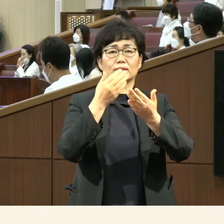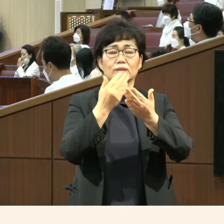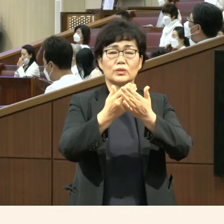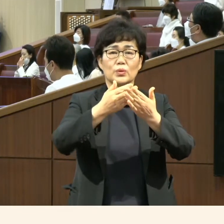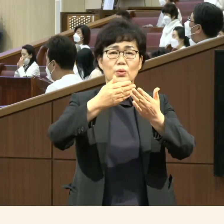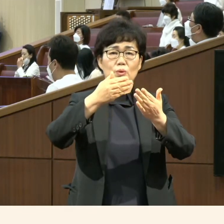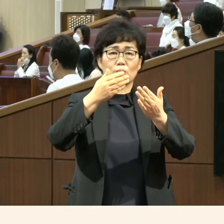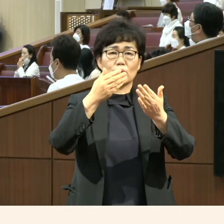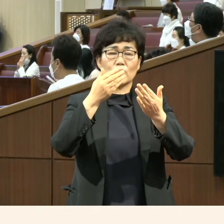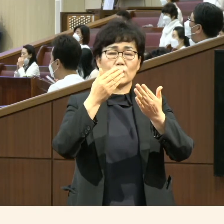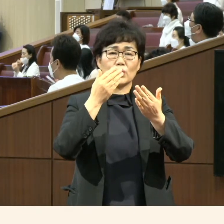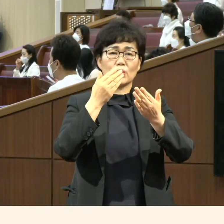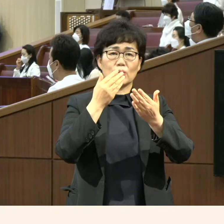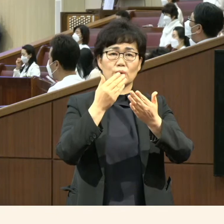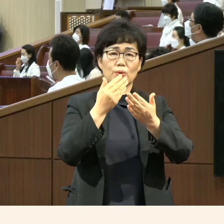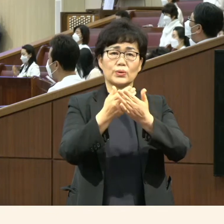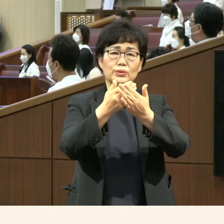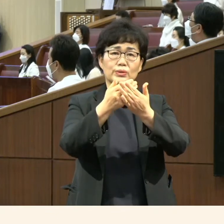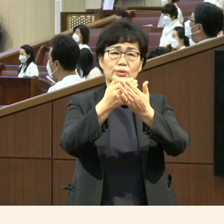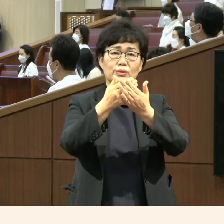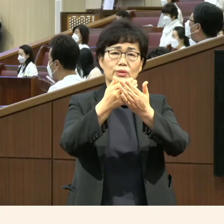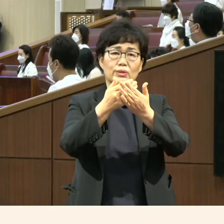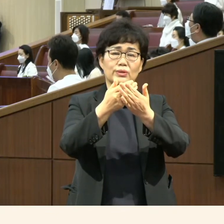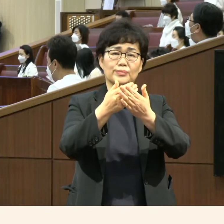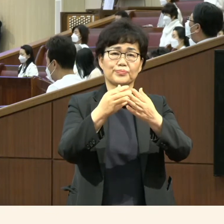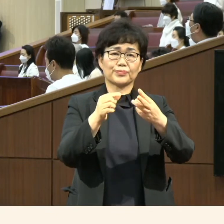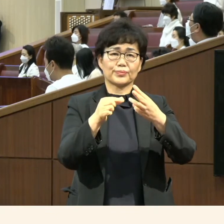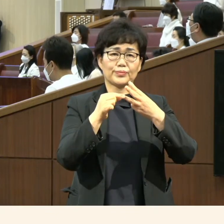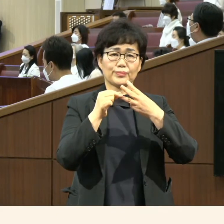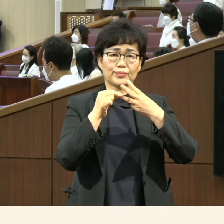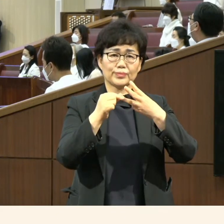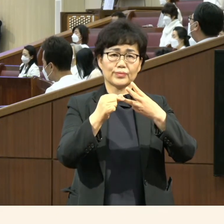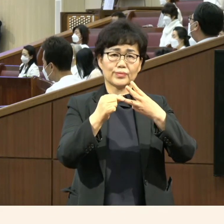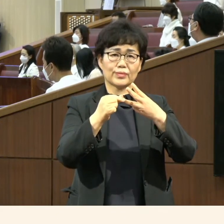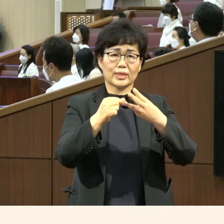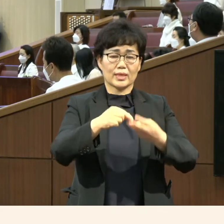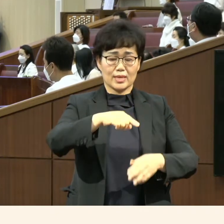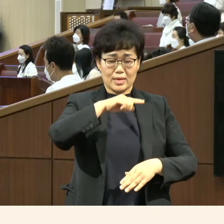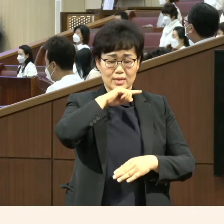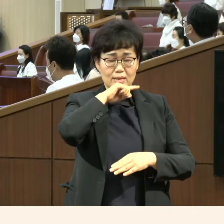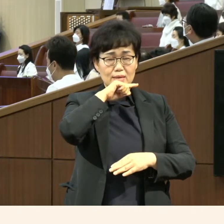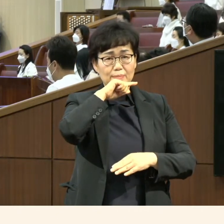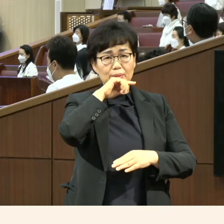주님을 묵상하며 찬양하겠습니다. 피와 같이 붉은 죄